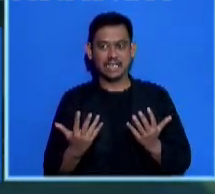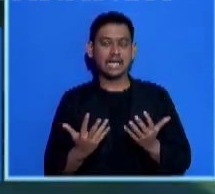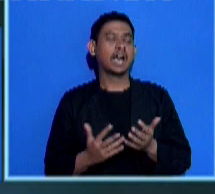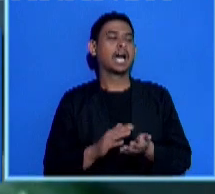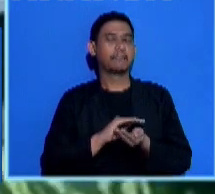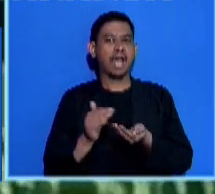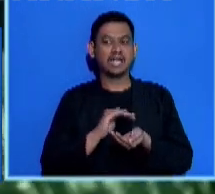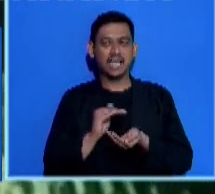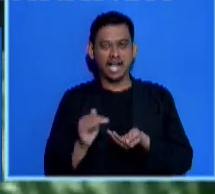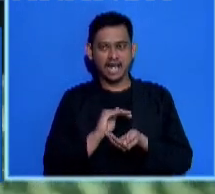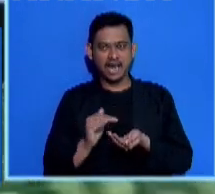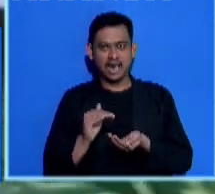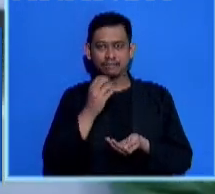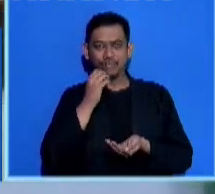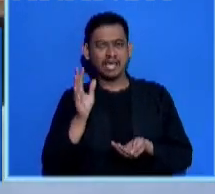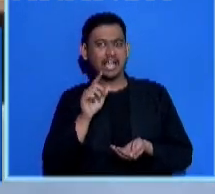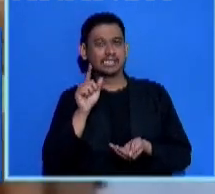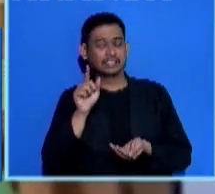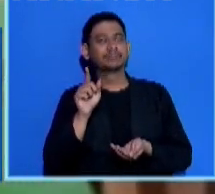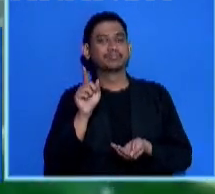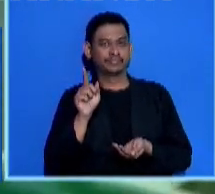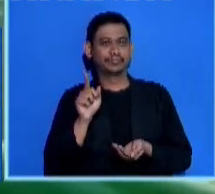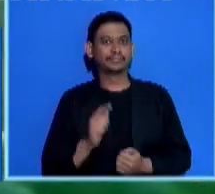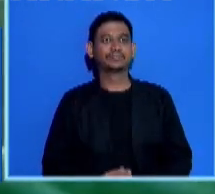urutwanatelang introduksi saking